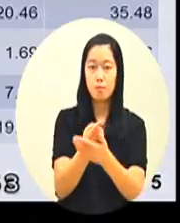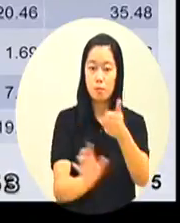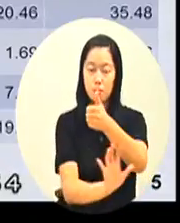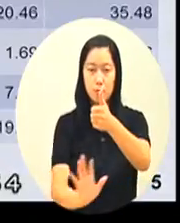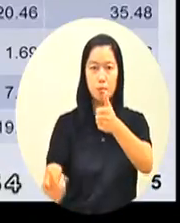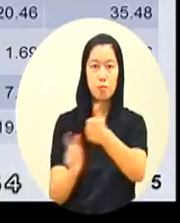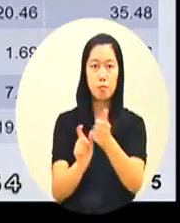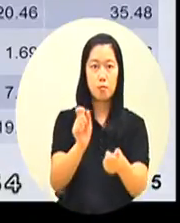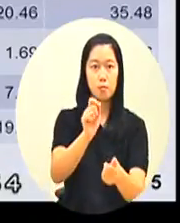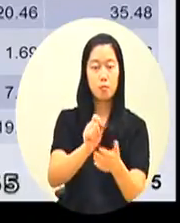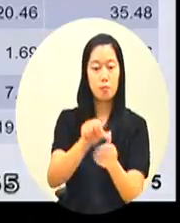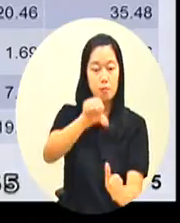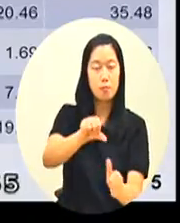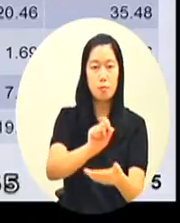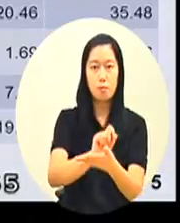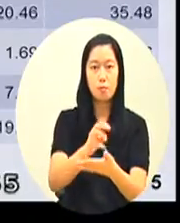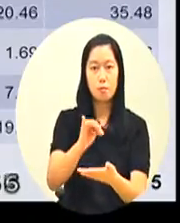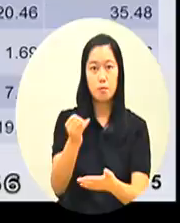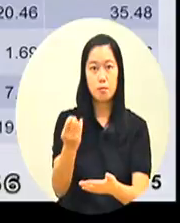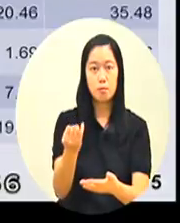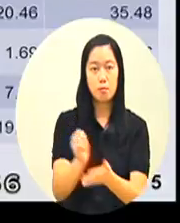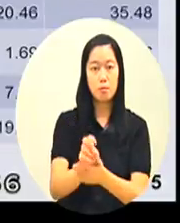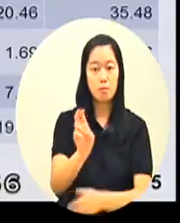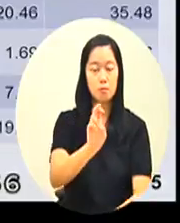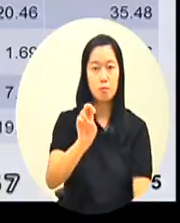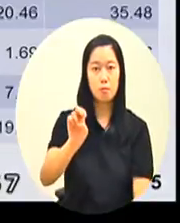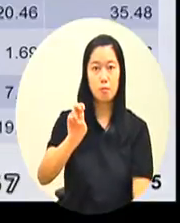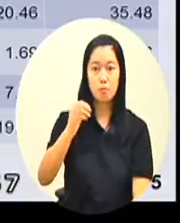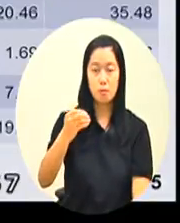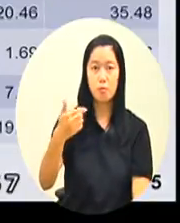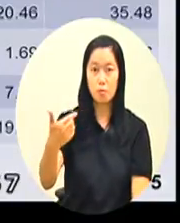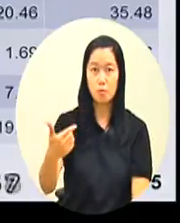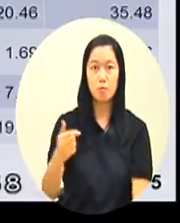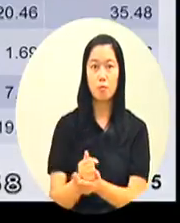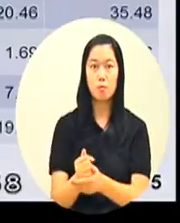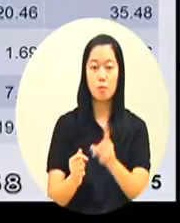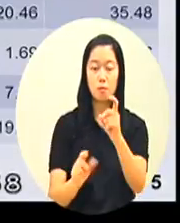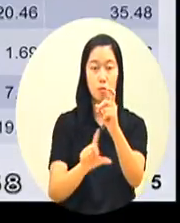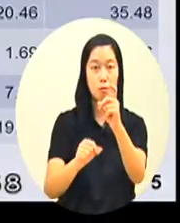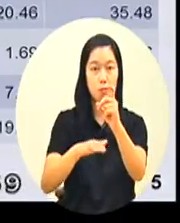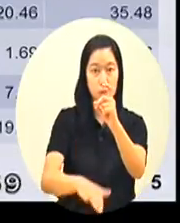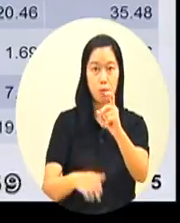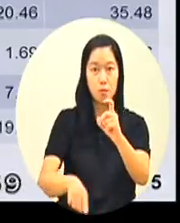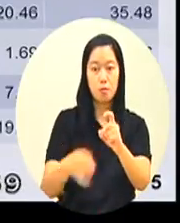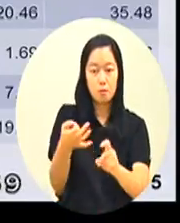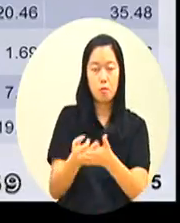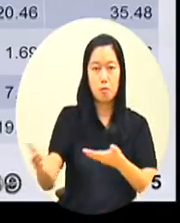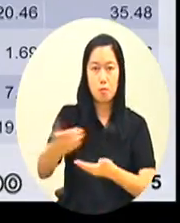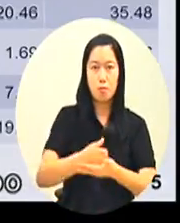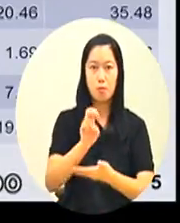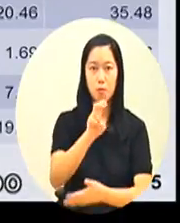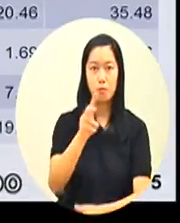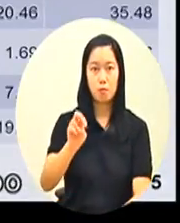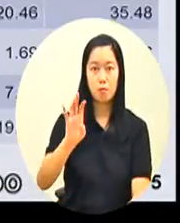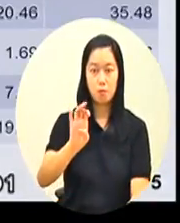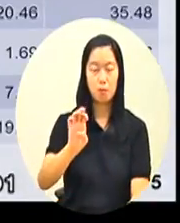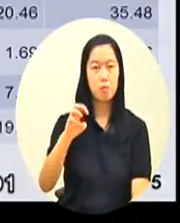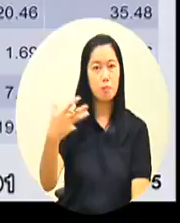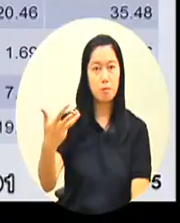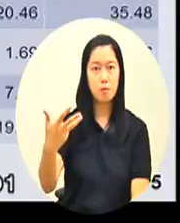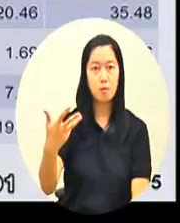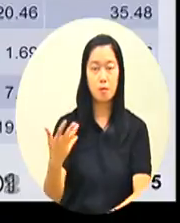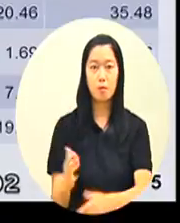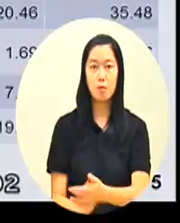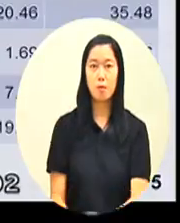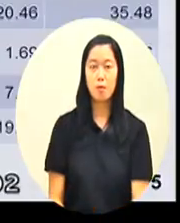罚款是预算数是 20.96 亿，到十月底为止目前收进来有 12.48 啊，达成